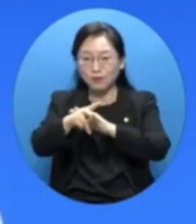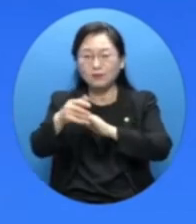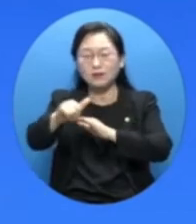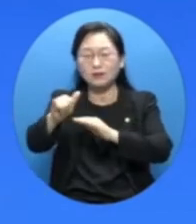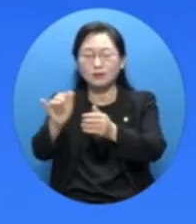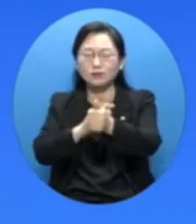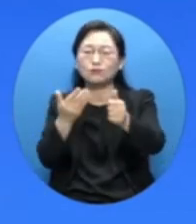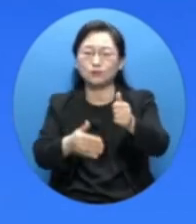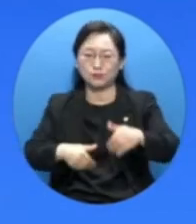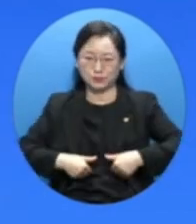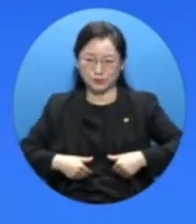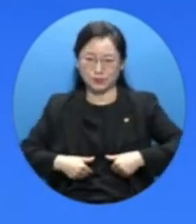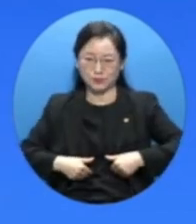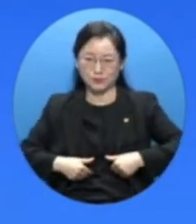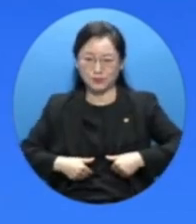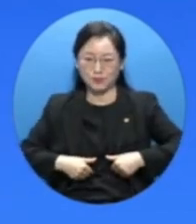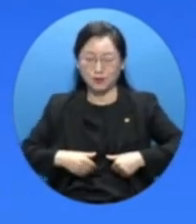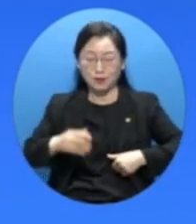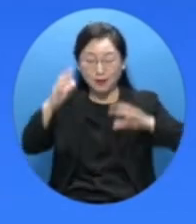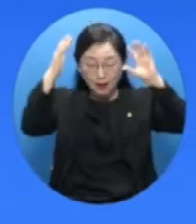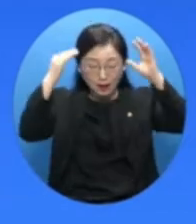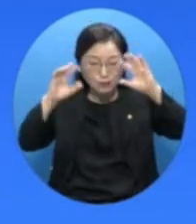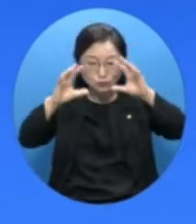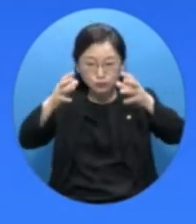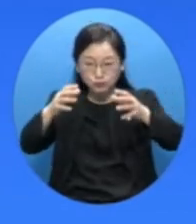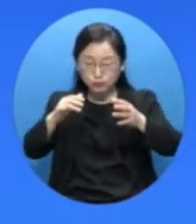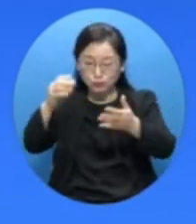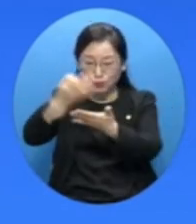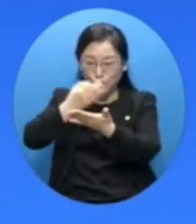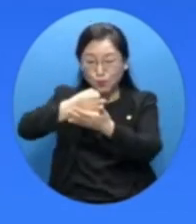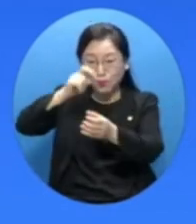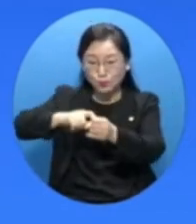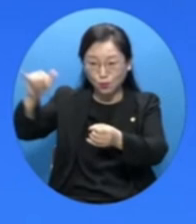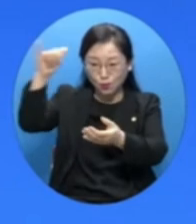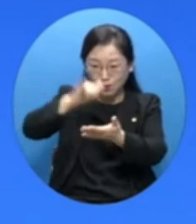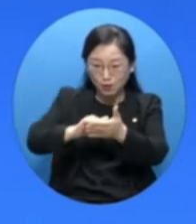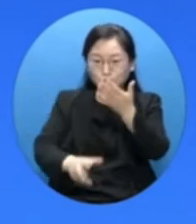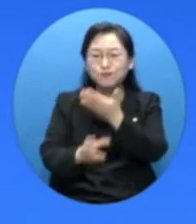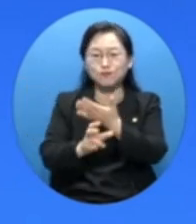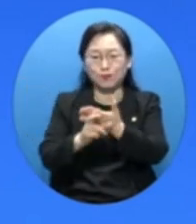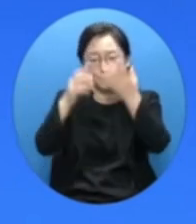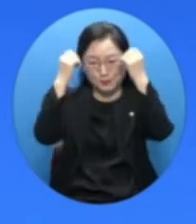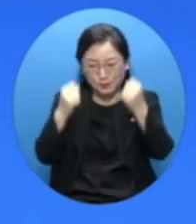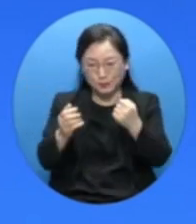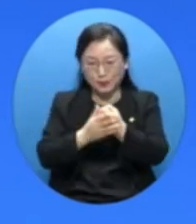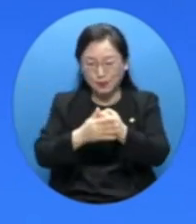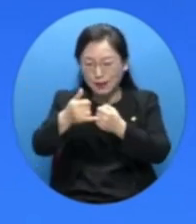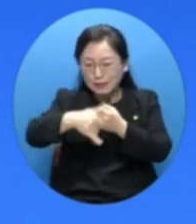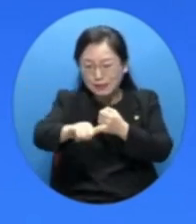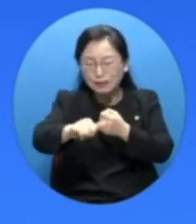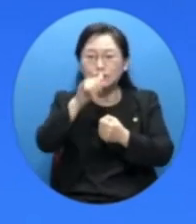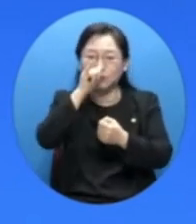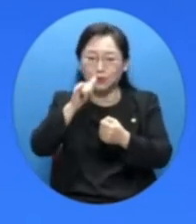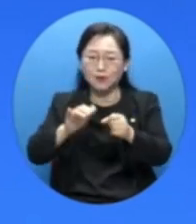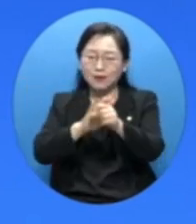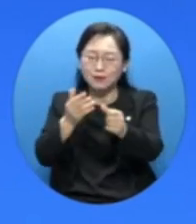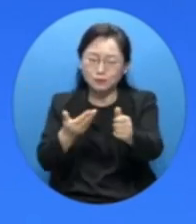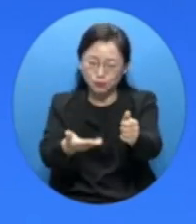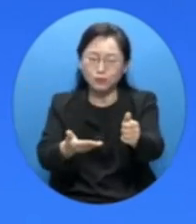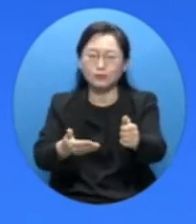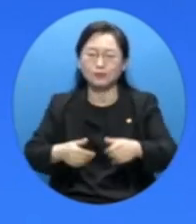살면서 불법 체류자가 되고 그래서 불법 체류자의 자녀로 태어난 아이들이 있습니다. 사랑으로 돌봐야 되는